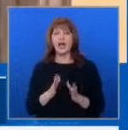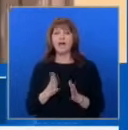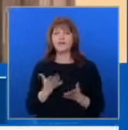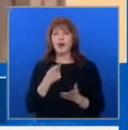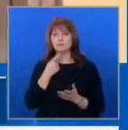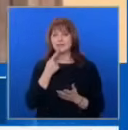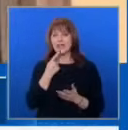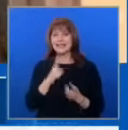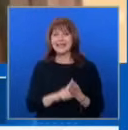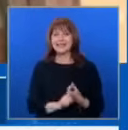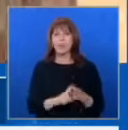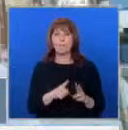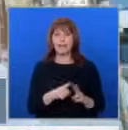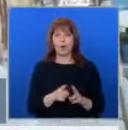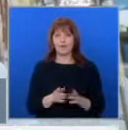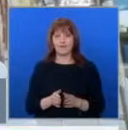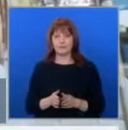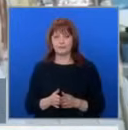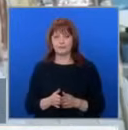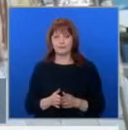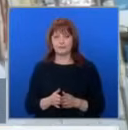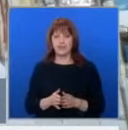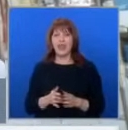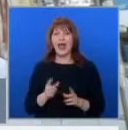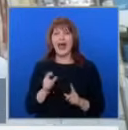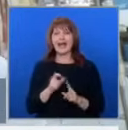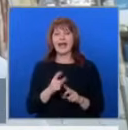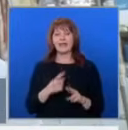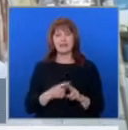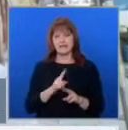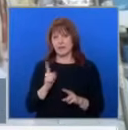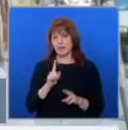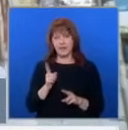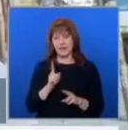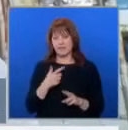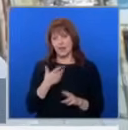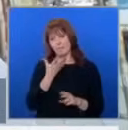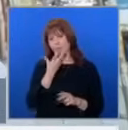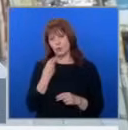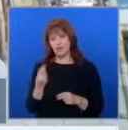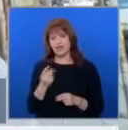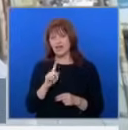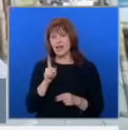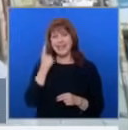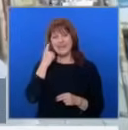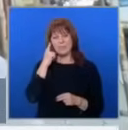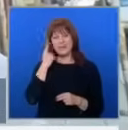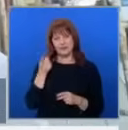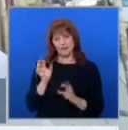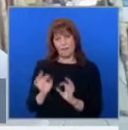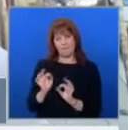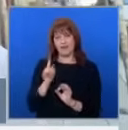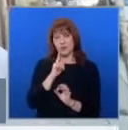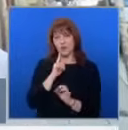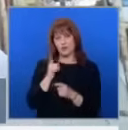заяви Кирил Петков? Нека да чуем. За Рая няма да предложим, ние познаваме добре и не мислиме, че е правилният